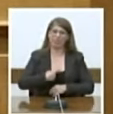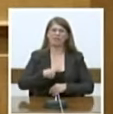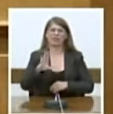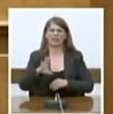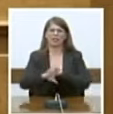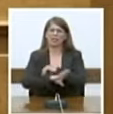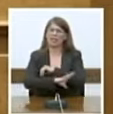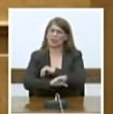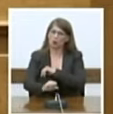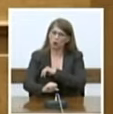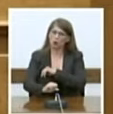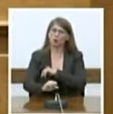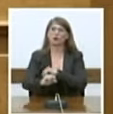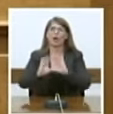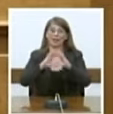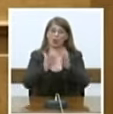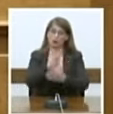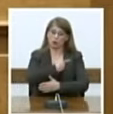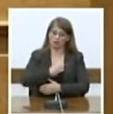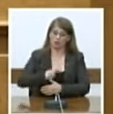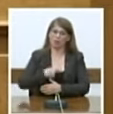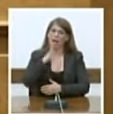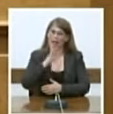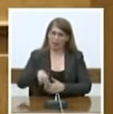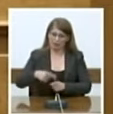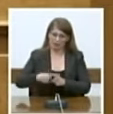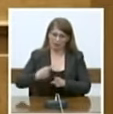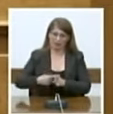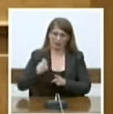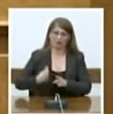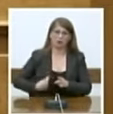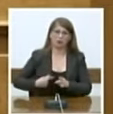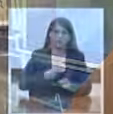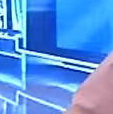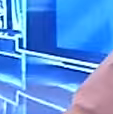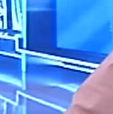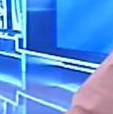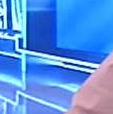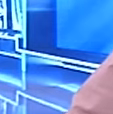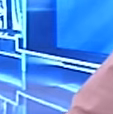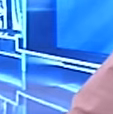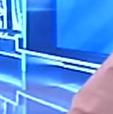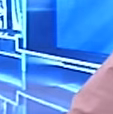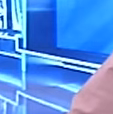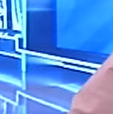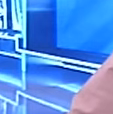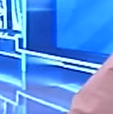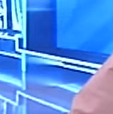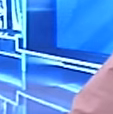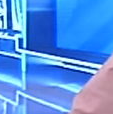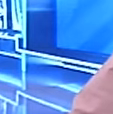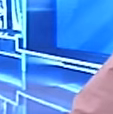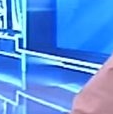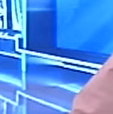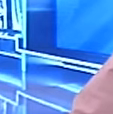ως προμετωπίδα την ενίσχυση των χαμηλότερων κοινωνικά εισοδημάτων και στηρίζει την κοινωνία. Σειρά δράσεων περιλαμβάνει το